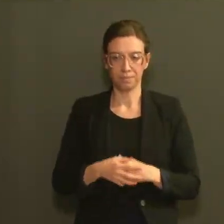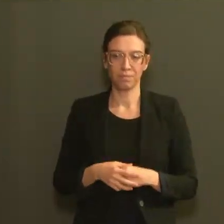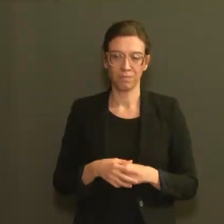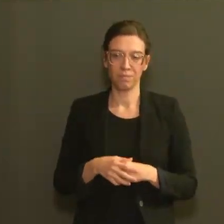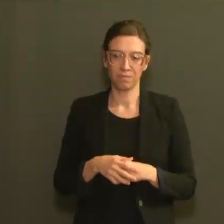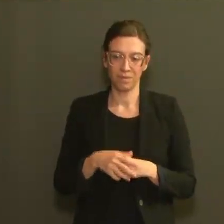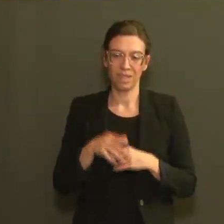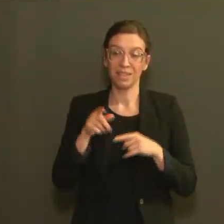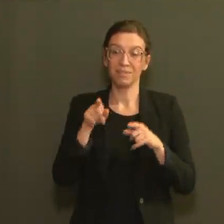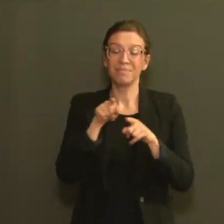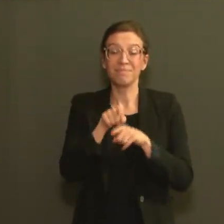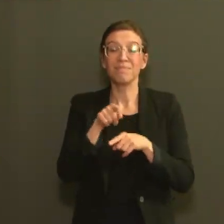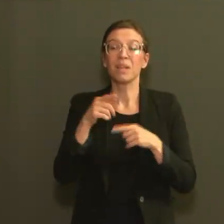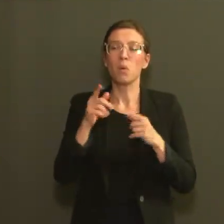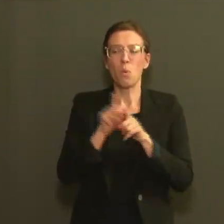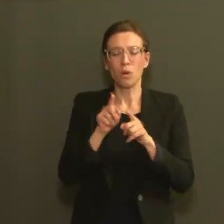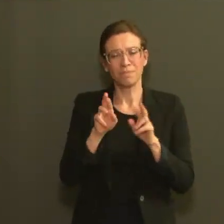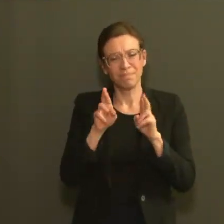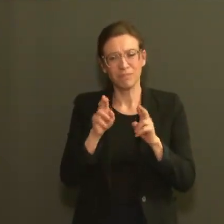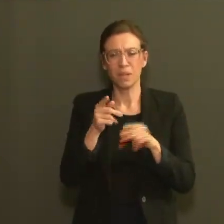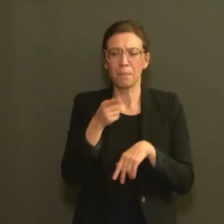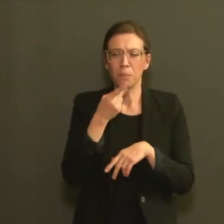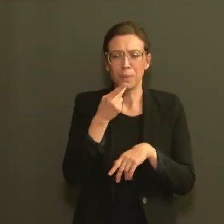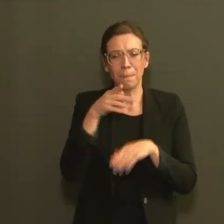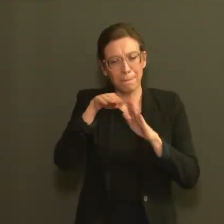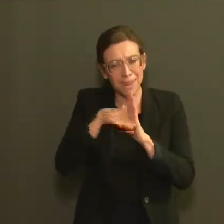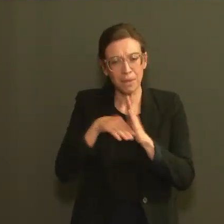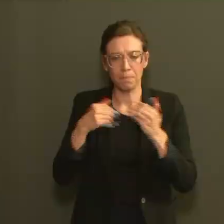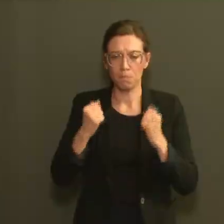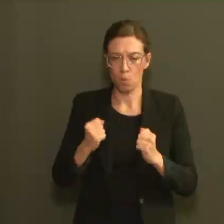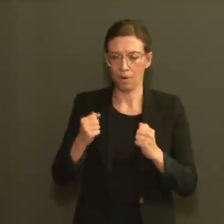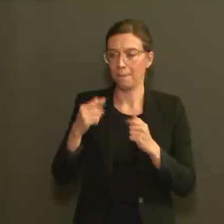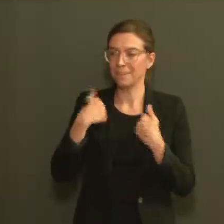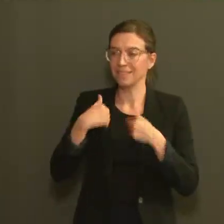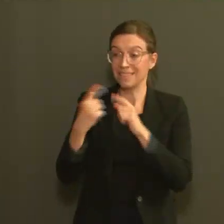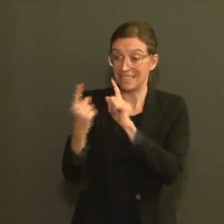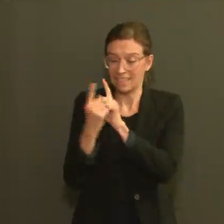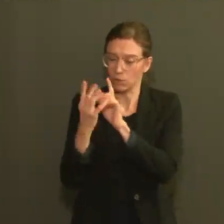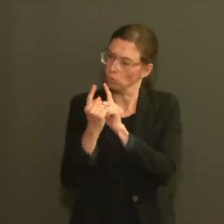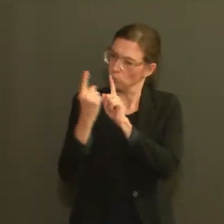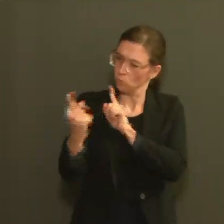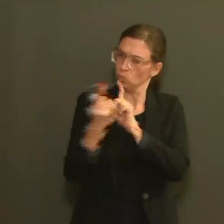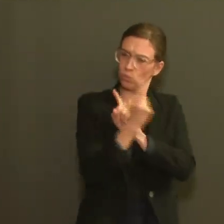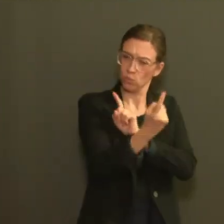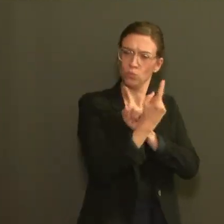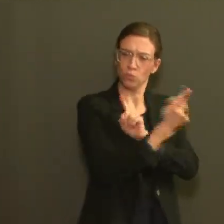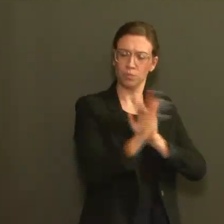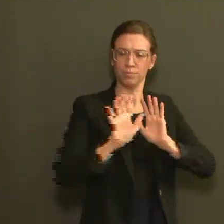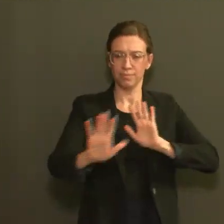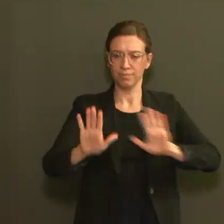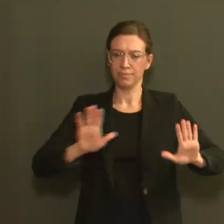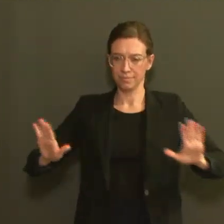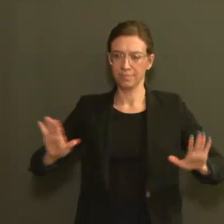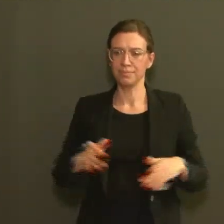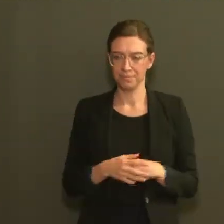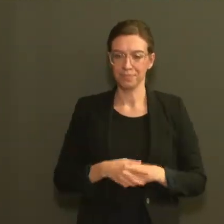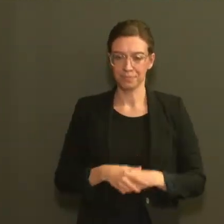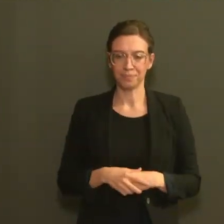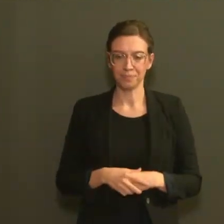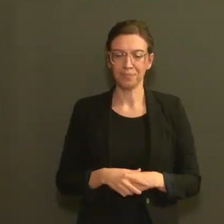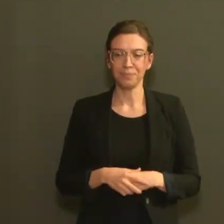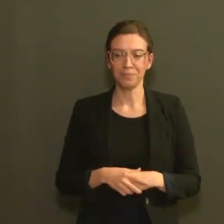Vervolgens zouden we ook nog een bijkomend onderwerp willen brengen rond de evolutie van de overlijdens. Een vergelijking tussen